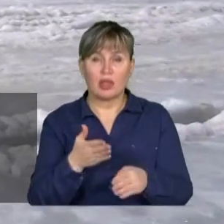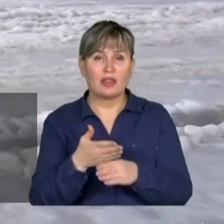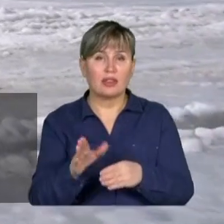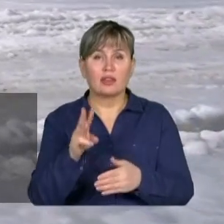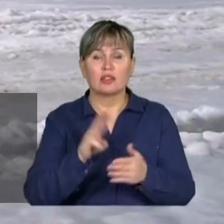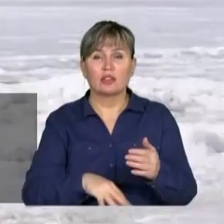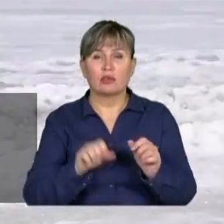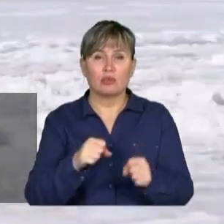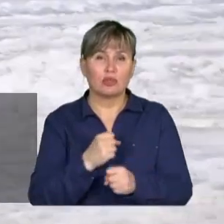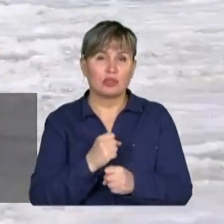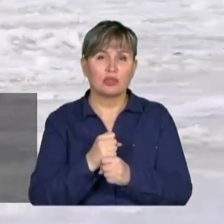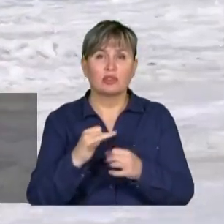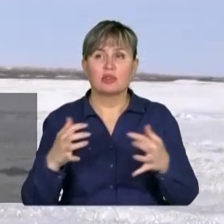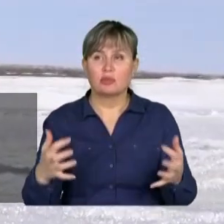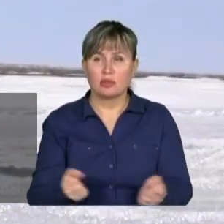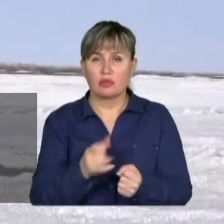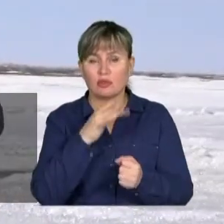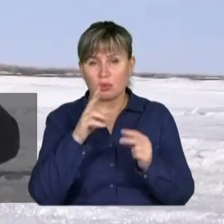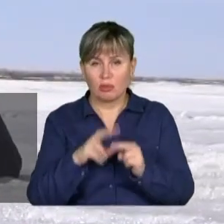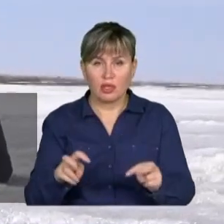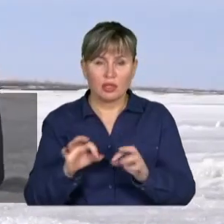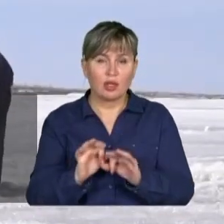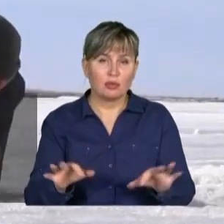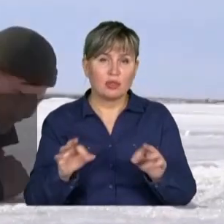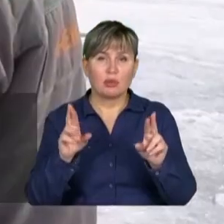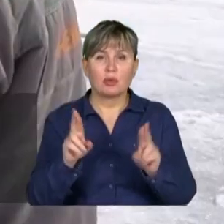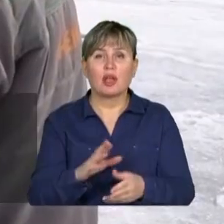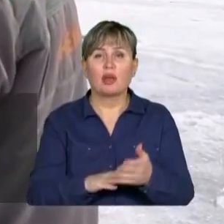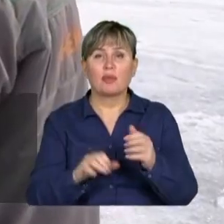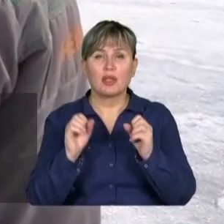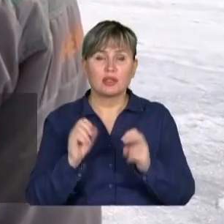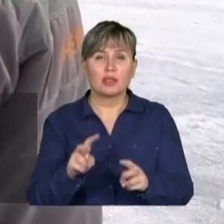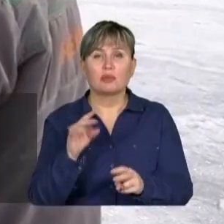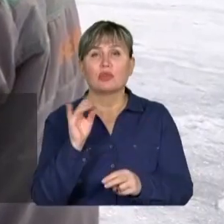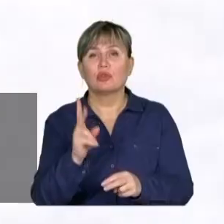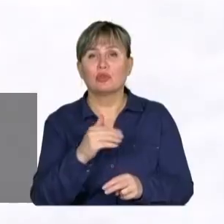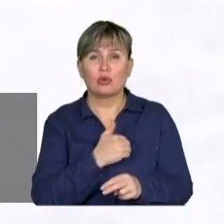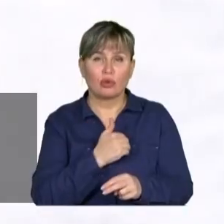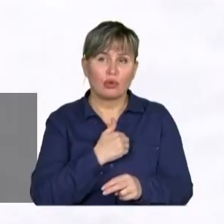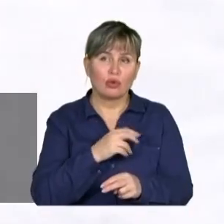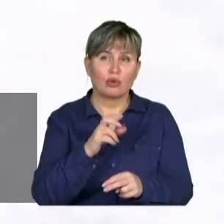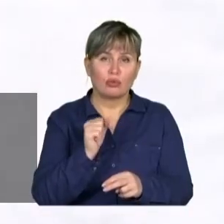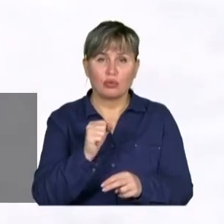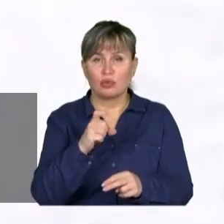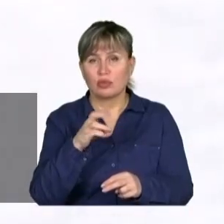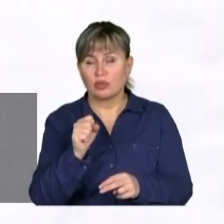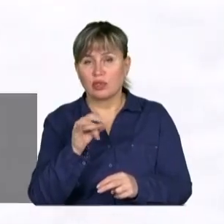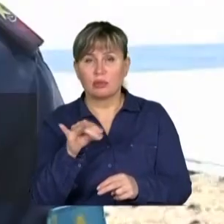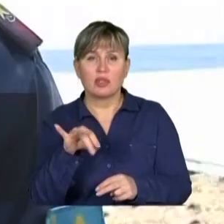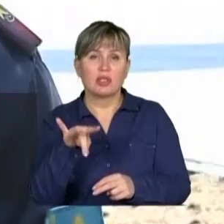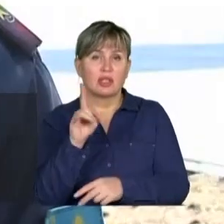могут наложить и спасатели. Во время рейдов они объясняют правила безопасности и тем, кто желает пересечь Бухтарму, и рыбакам, кто выходит на